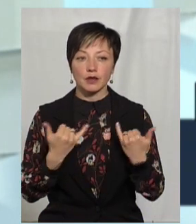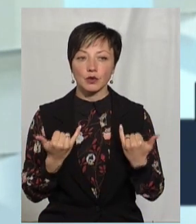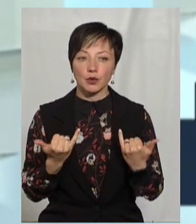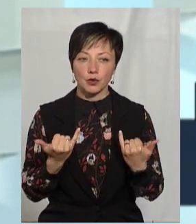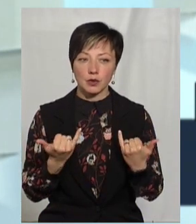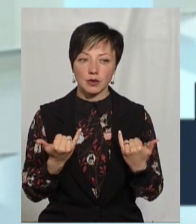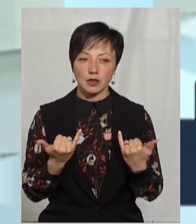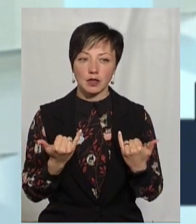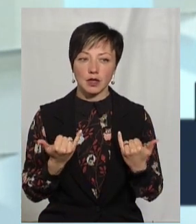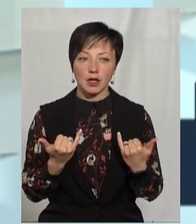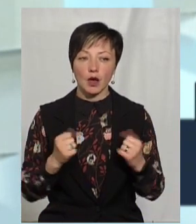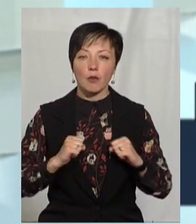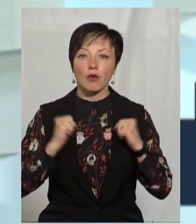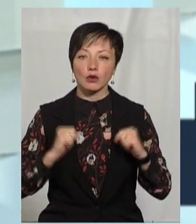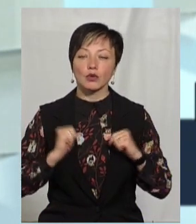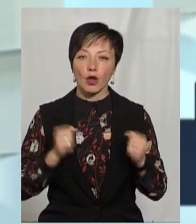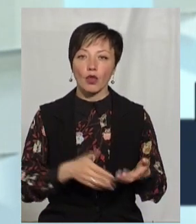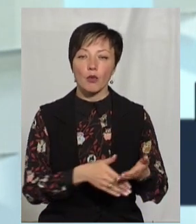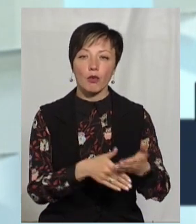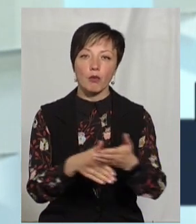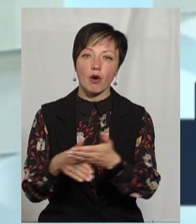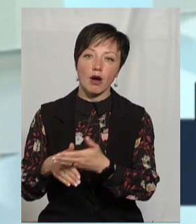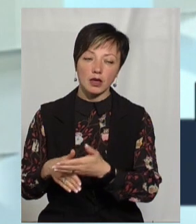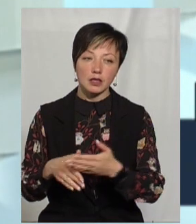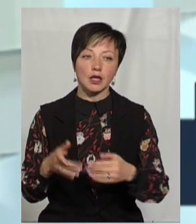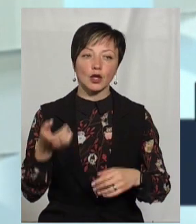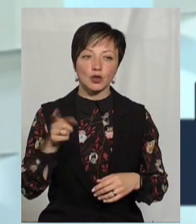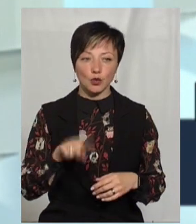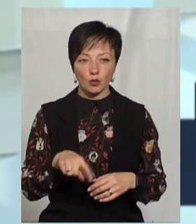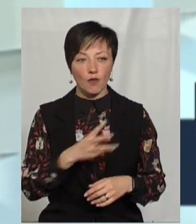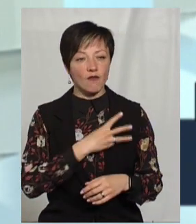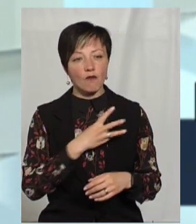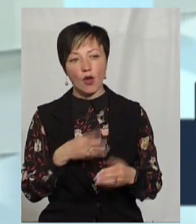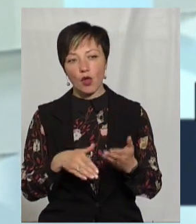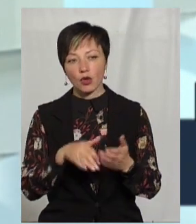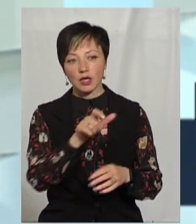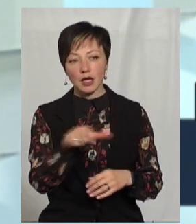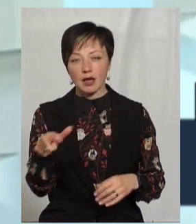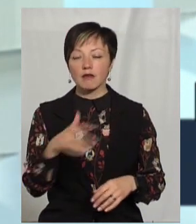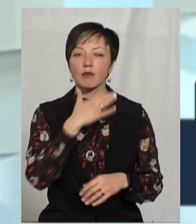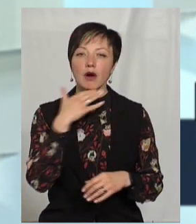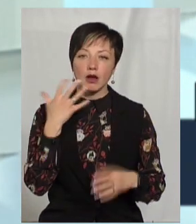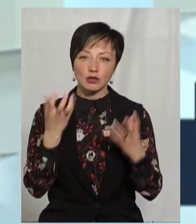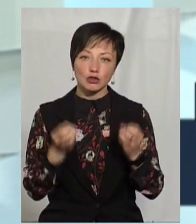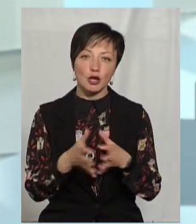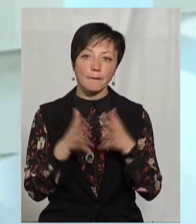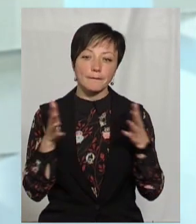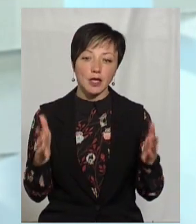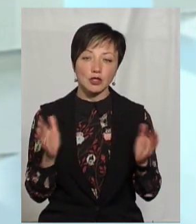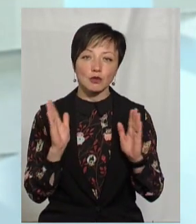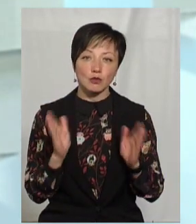сьогодні потуги допомагати людям. Тому волонтерів багато, їх буде ще більше, тому